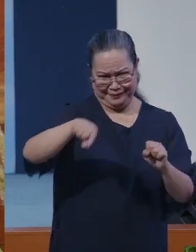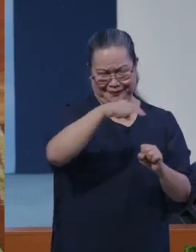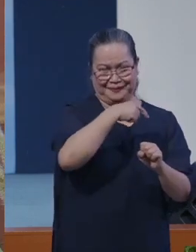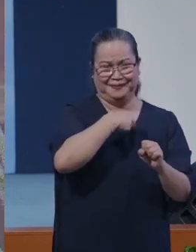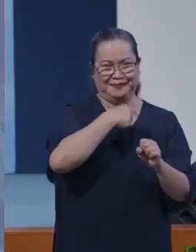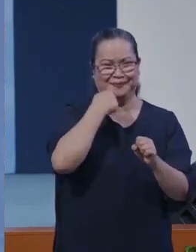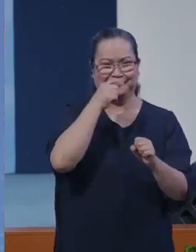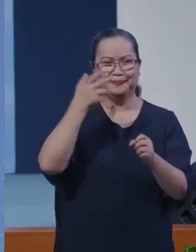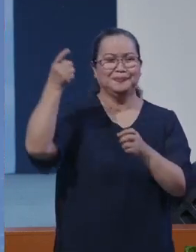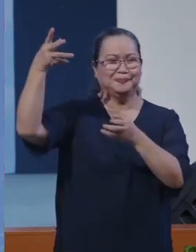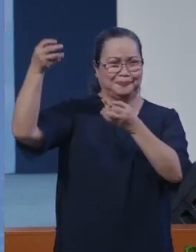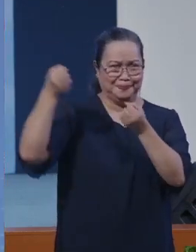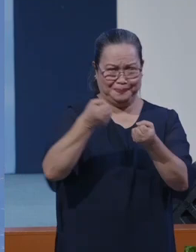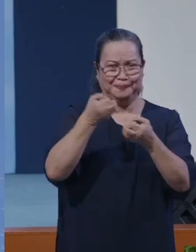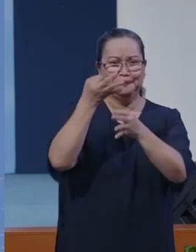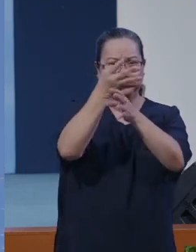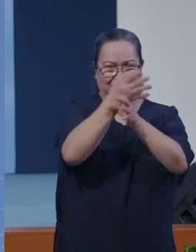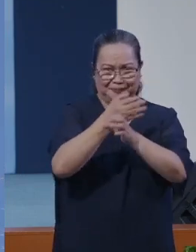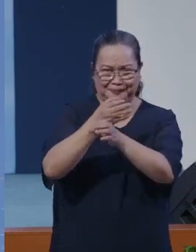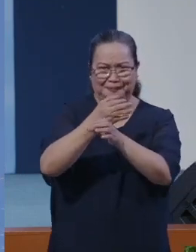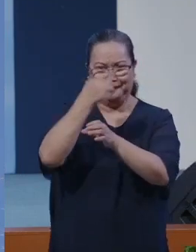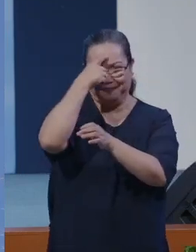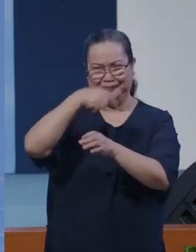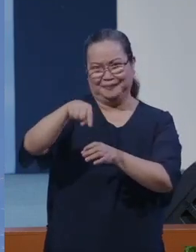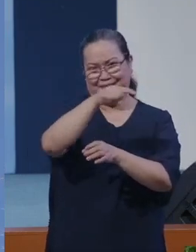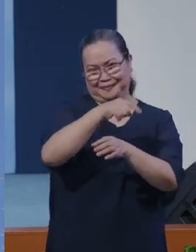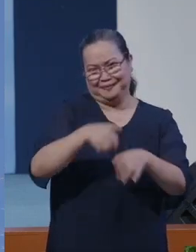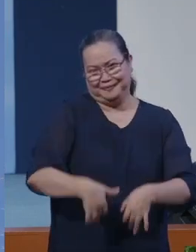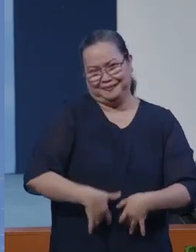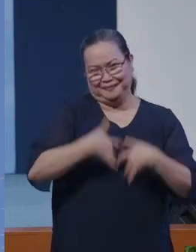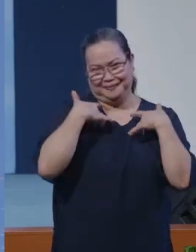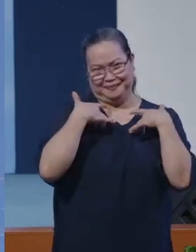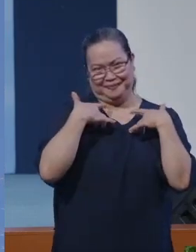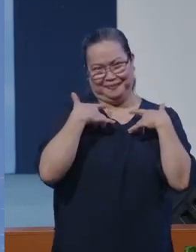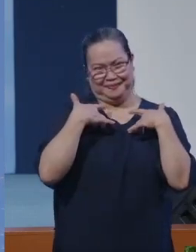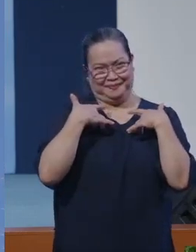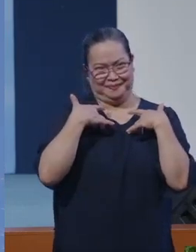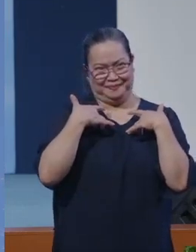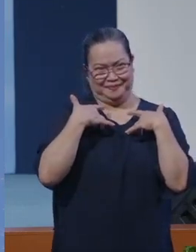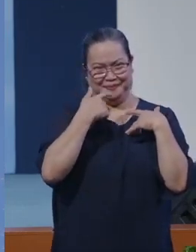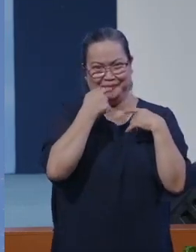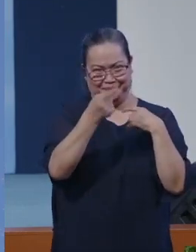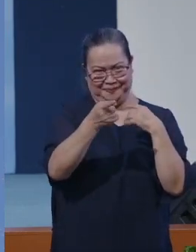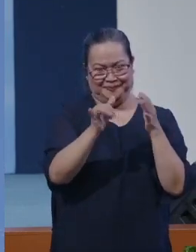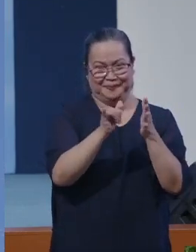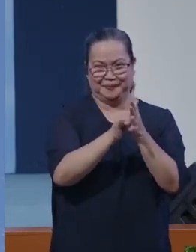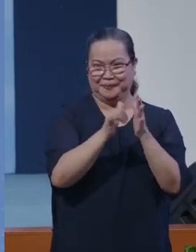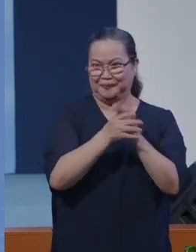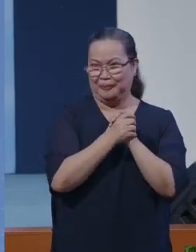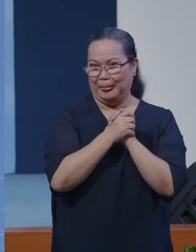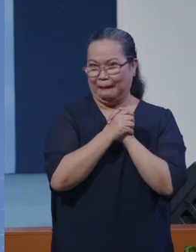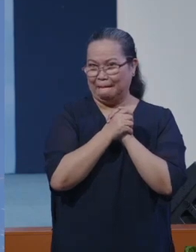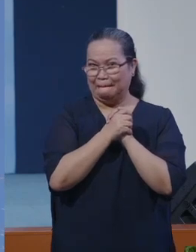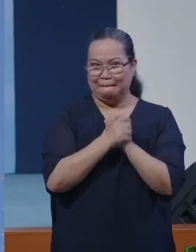kanyang aalagaan dito sa saglit ng ating buhay. Yun ang sinasabi dito.